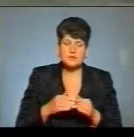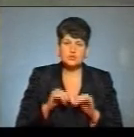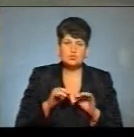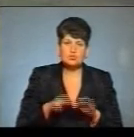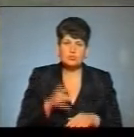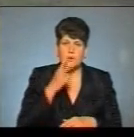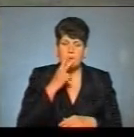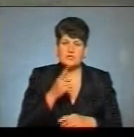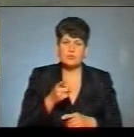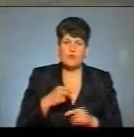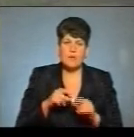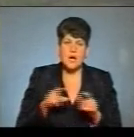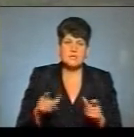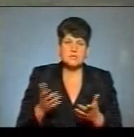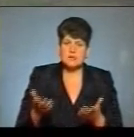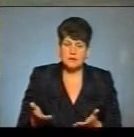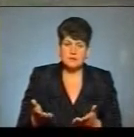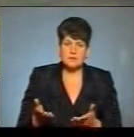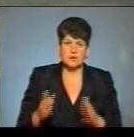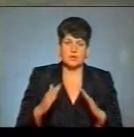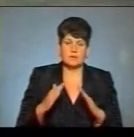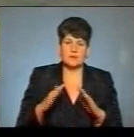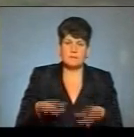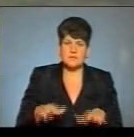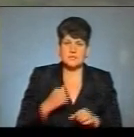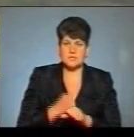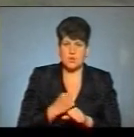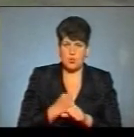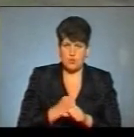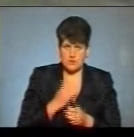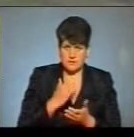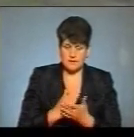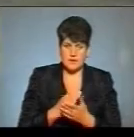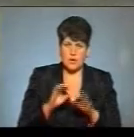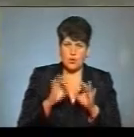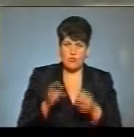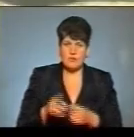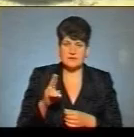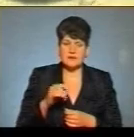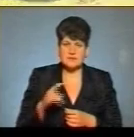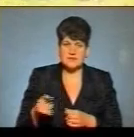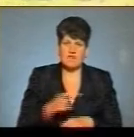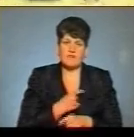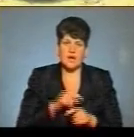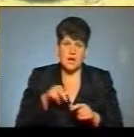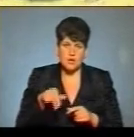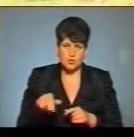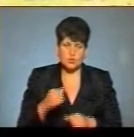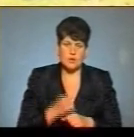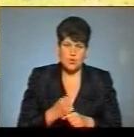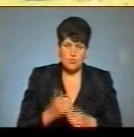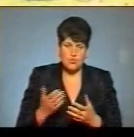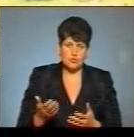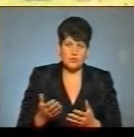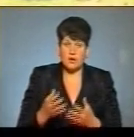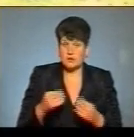бачимо тільки в магазин і до місця роботи там є кобасний цех, в лікарню йдуть на роботу.